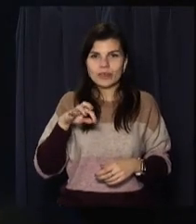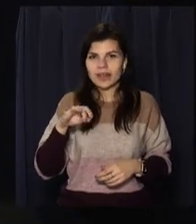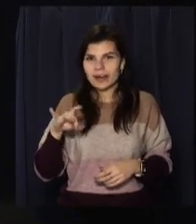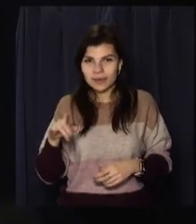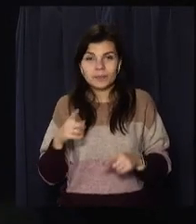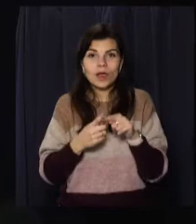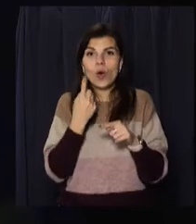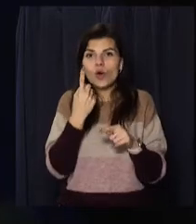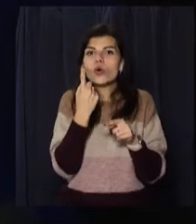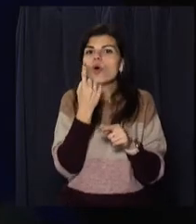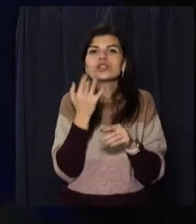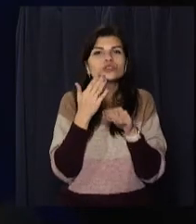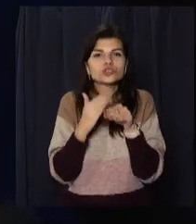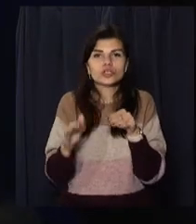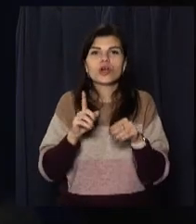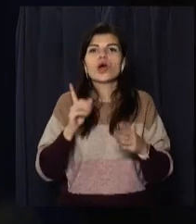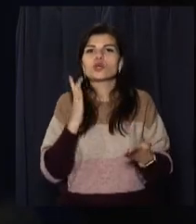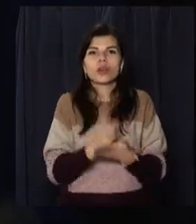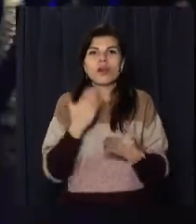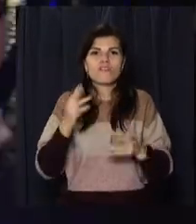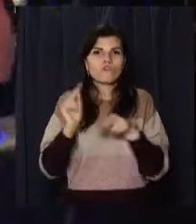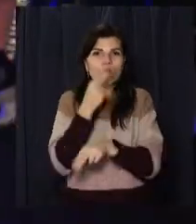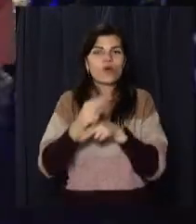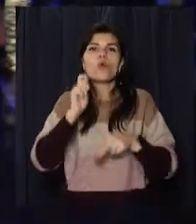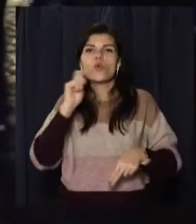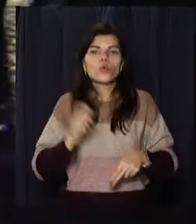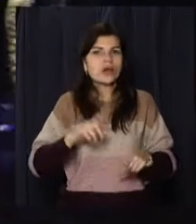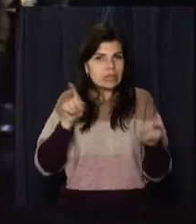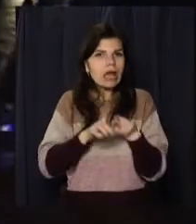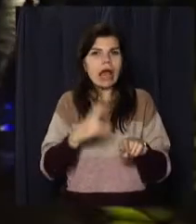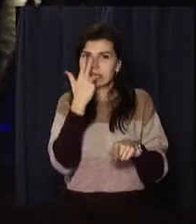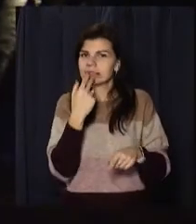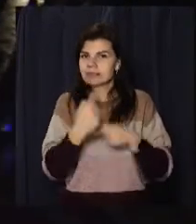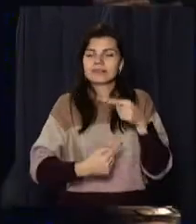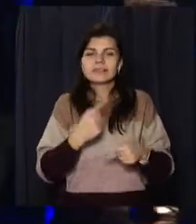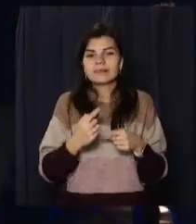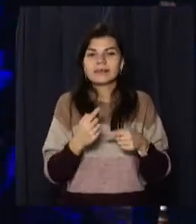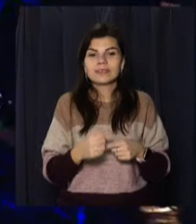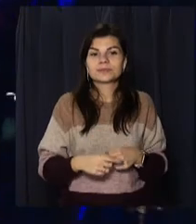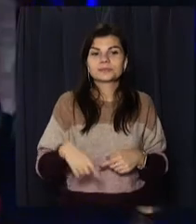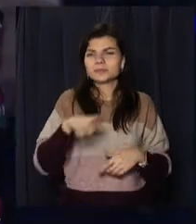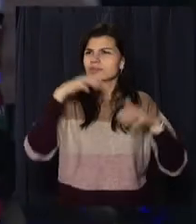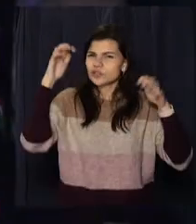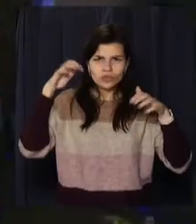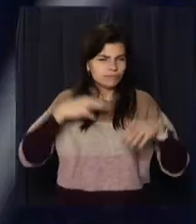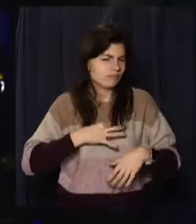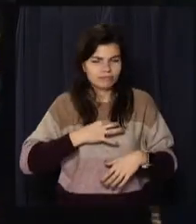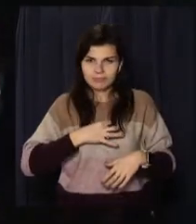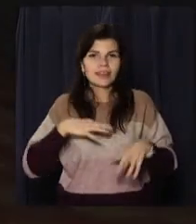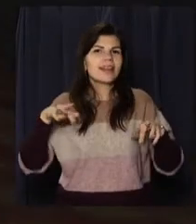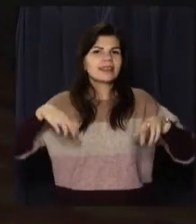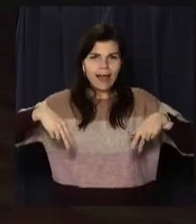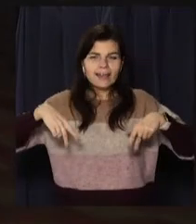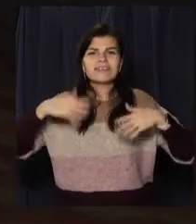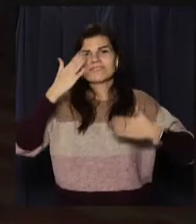однією із частин національно-патріотичного виховання. Мешканці та гості свята, незважаючи на мряку, танцювали та